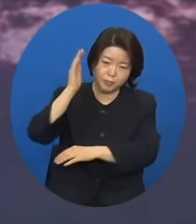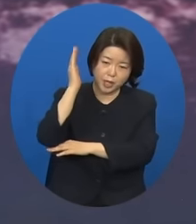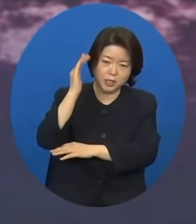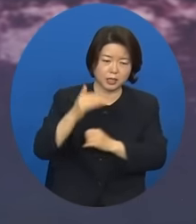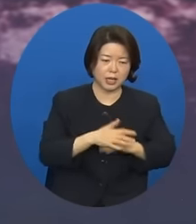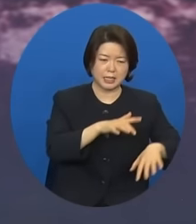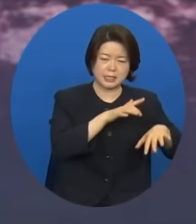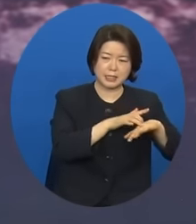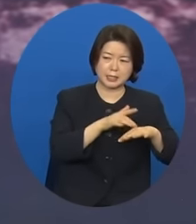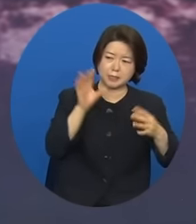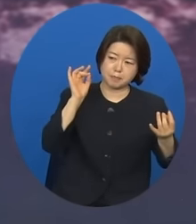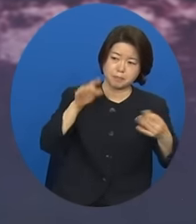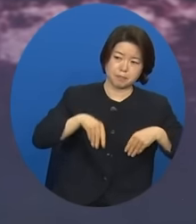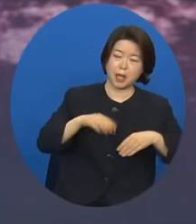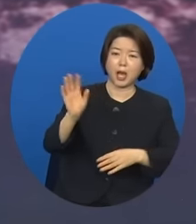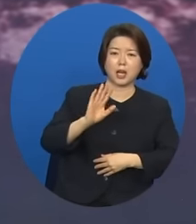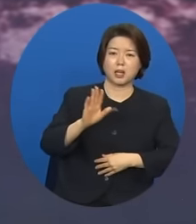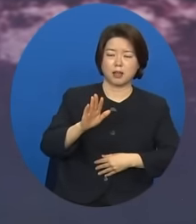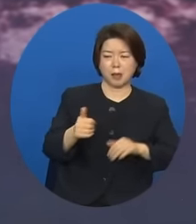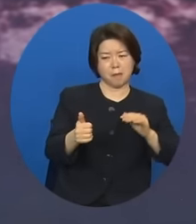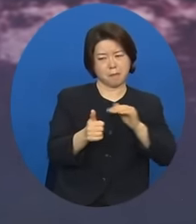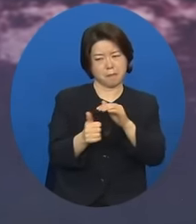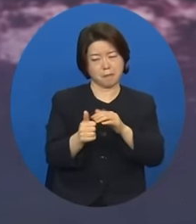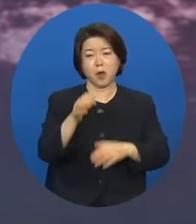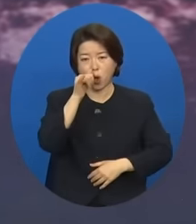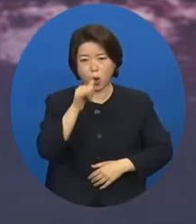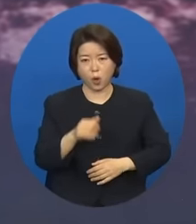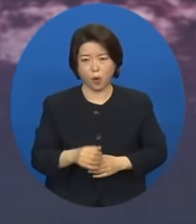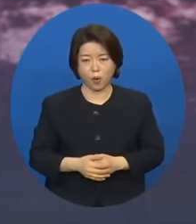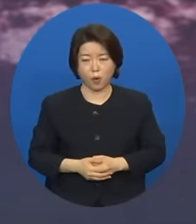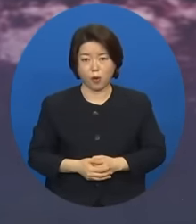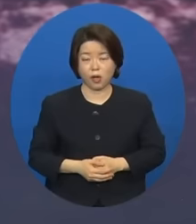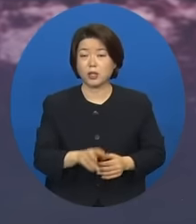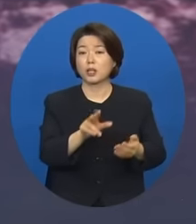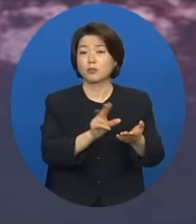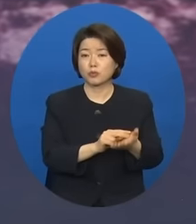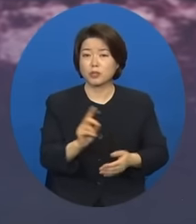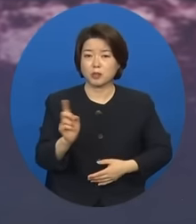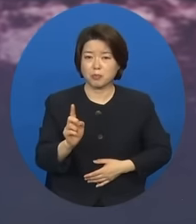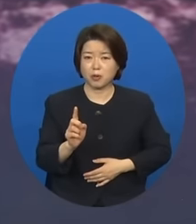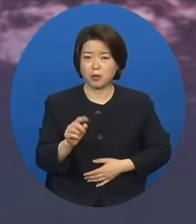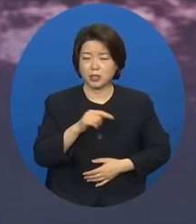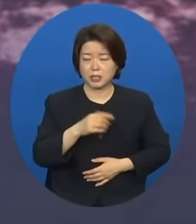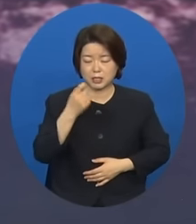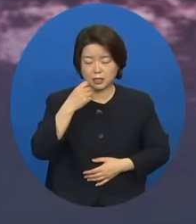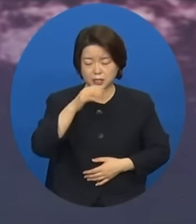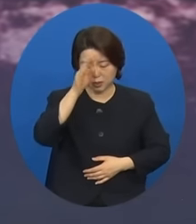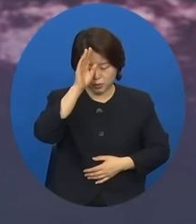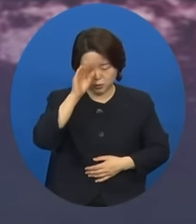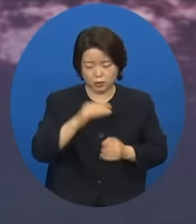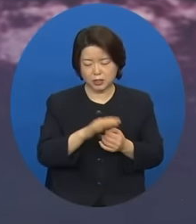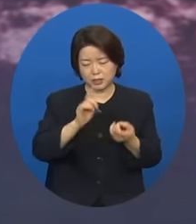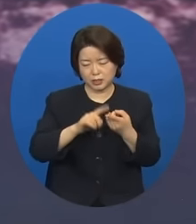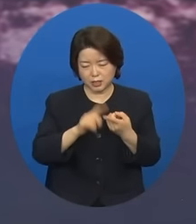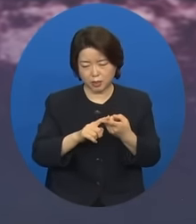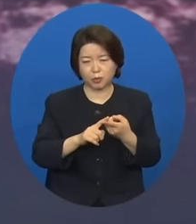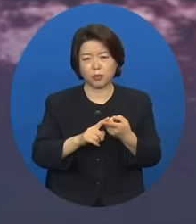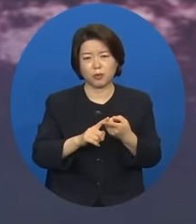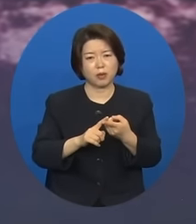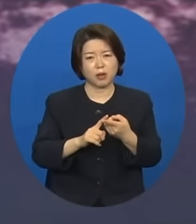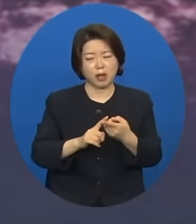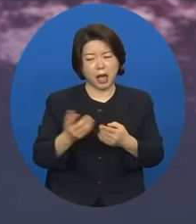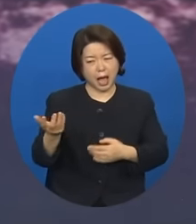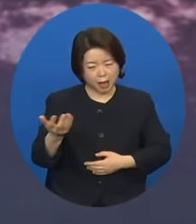것입니다 문제는 이것을 가만 놔두게 되면이 병이 든다는 겁니다 말씀드린 것처럼 그의 영혼 을 병들게 하고 아프게